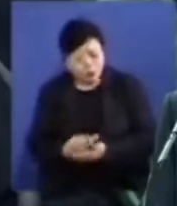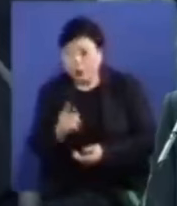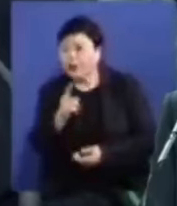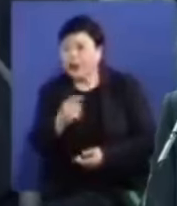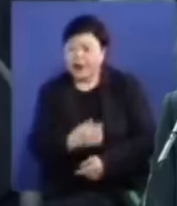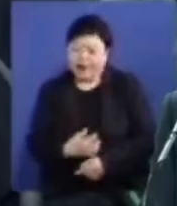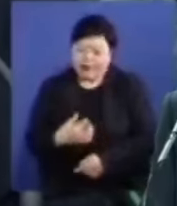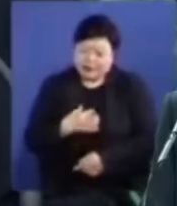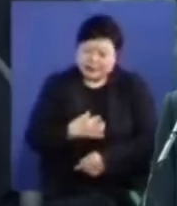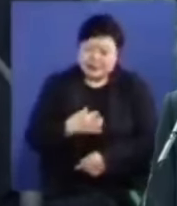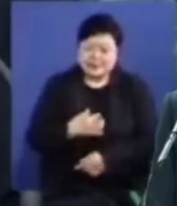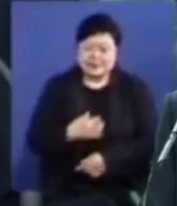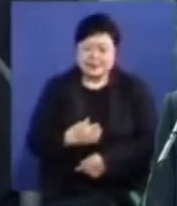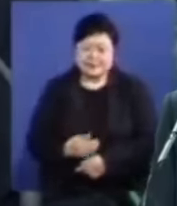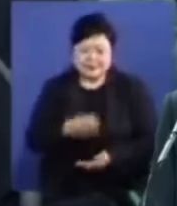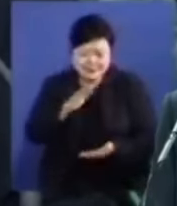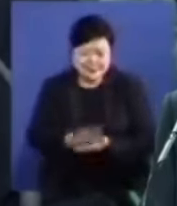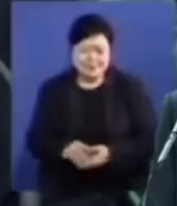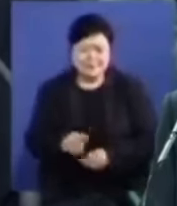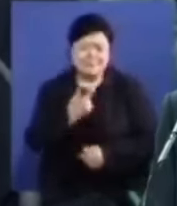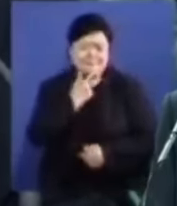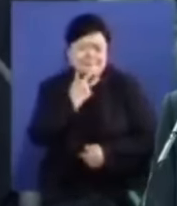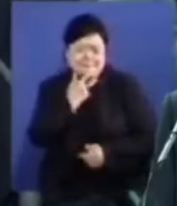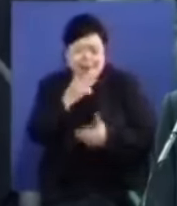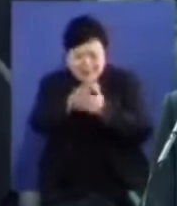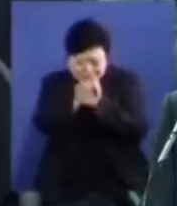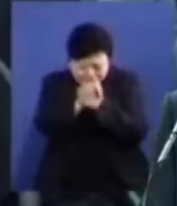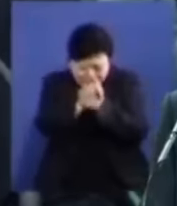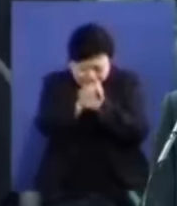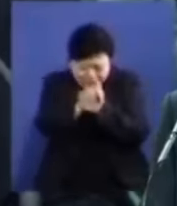되겠으므로 결사적으로 기도하고 매달리는 것입니다.